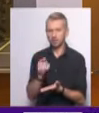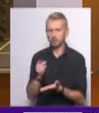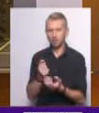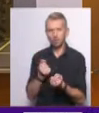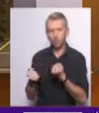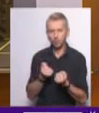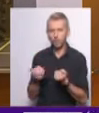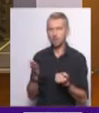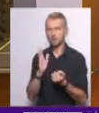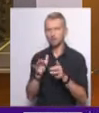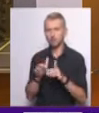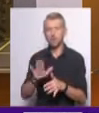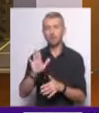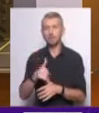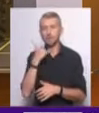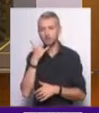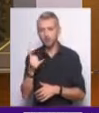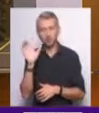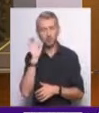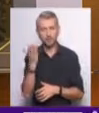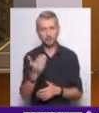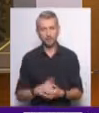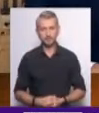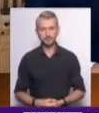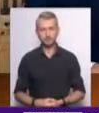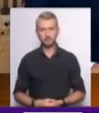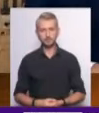боротьба, які будуть дії. Але після дзвінку. Слухаємо, добрий